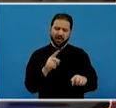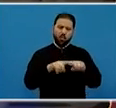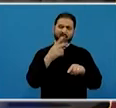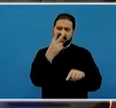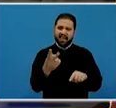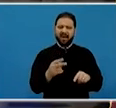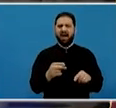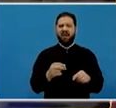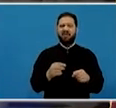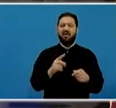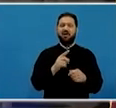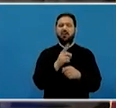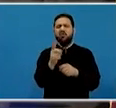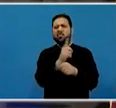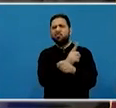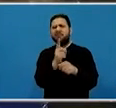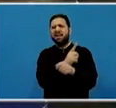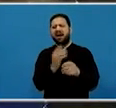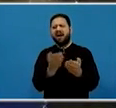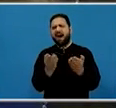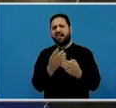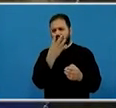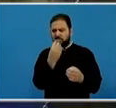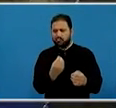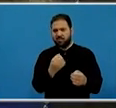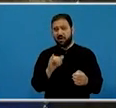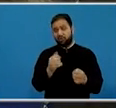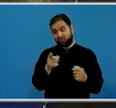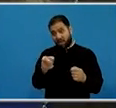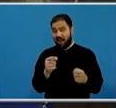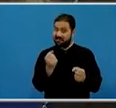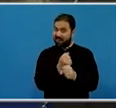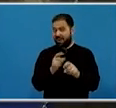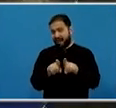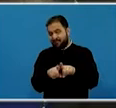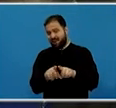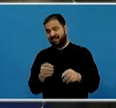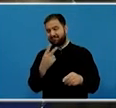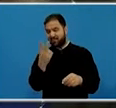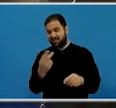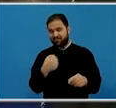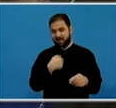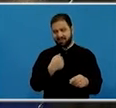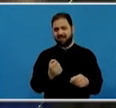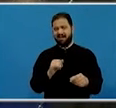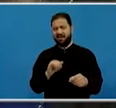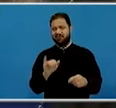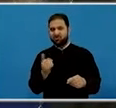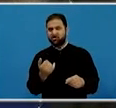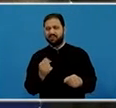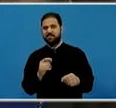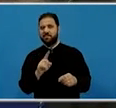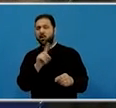lucrurile care te deranjează de la celălalt, dar să fii convins că și celălalt face la fel în ceea ce te privește pe tine între soți, deci nu ești